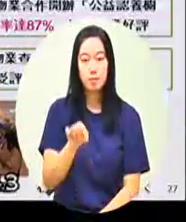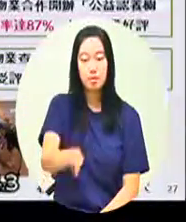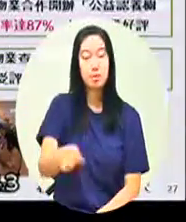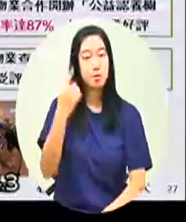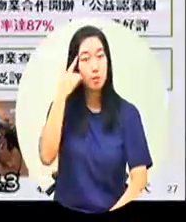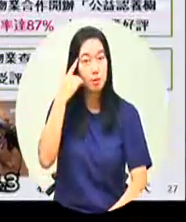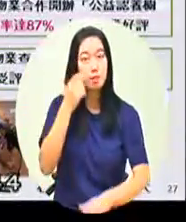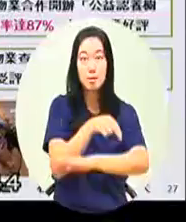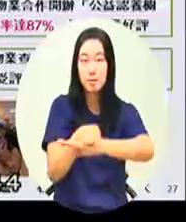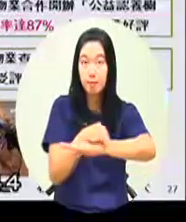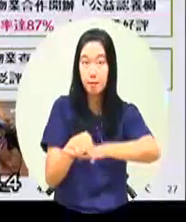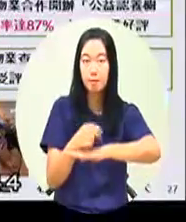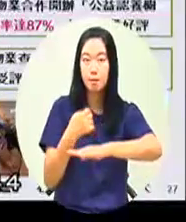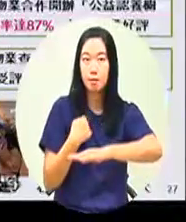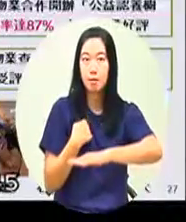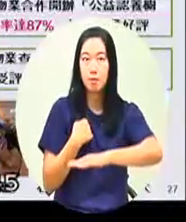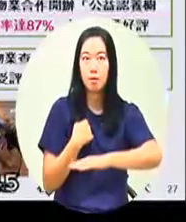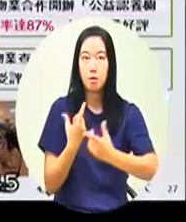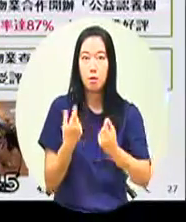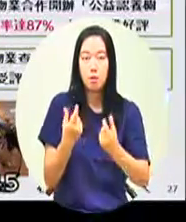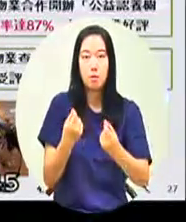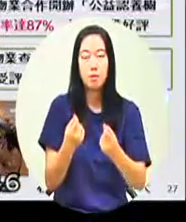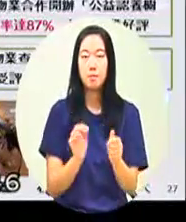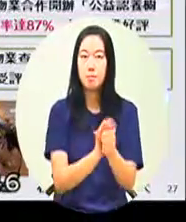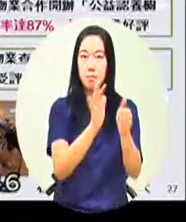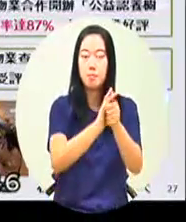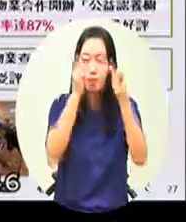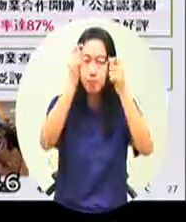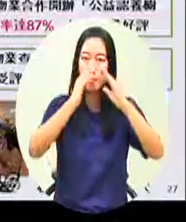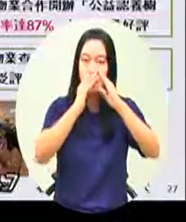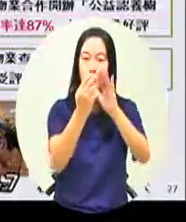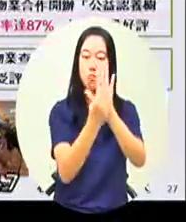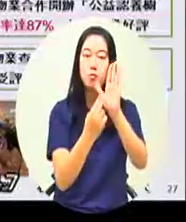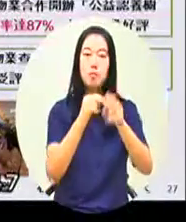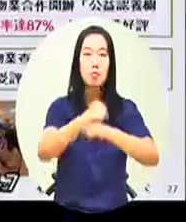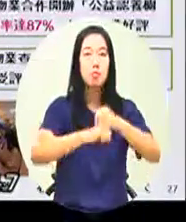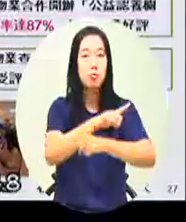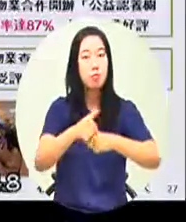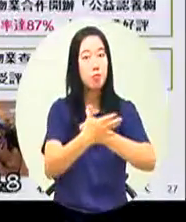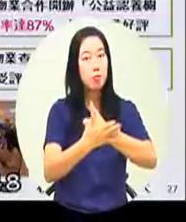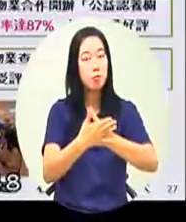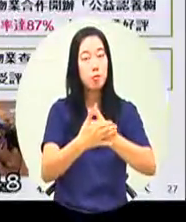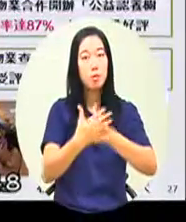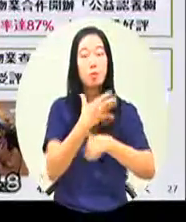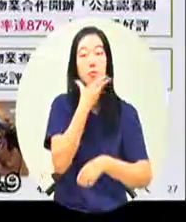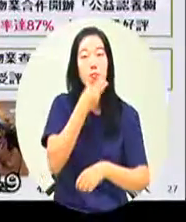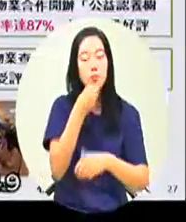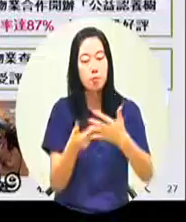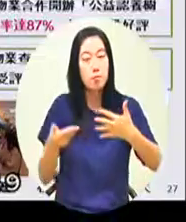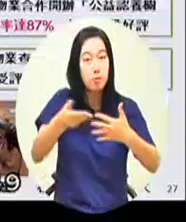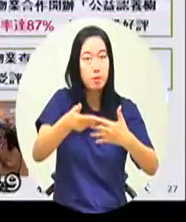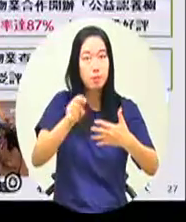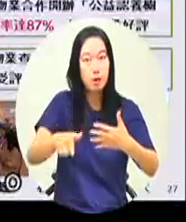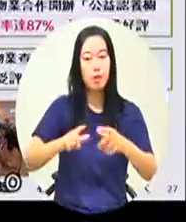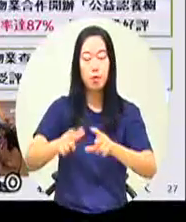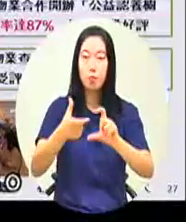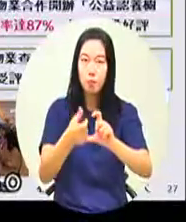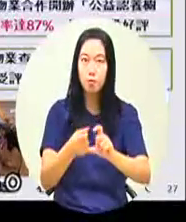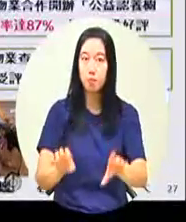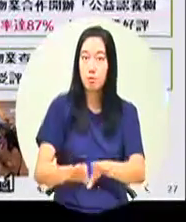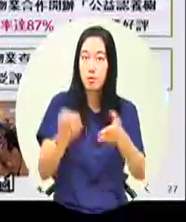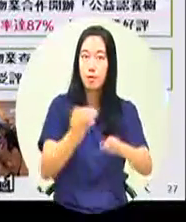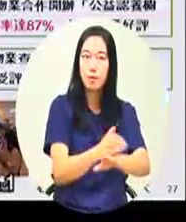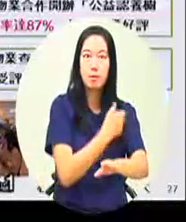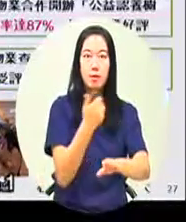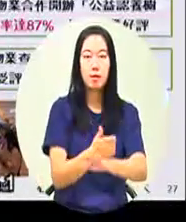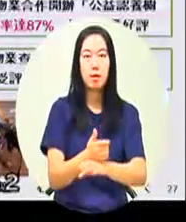个计划呢，我们大幅提升了本市的收容动物福利。那么园区呢，自新建期办以来，即受到各